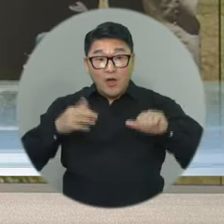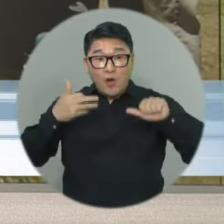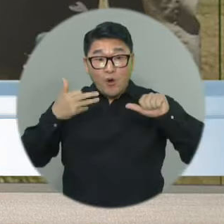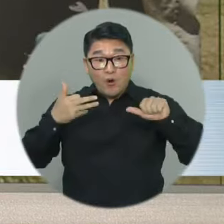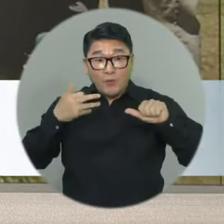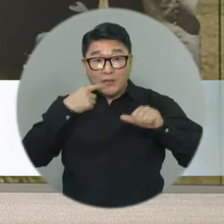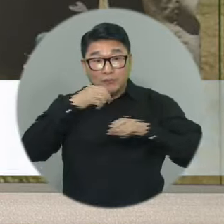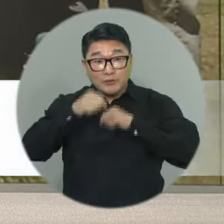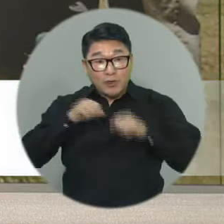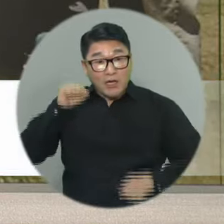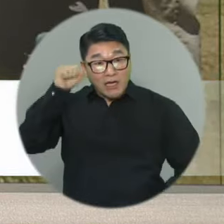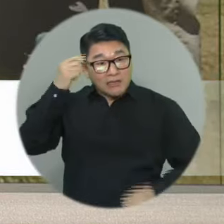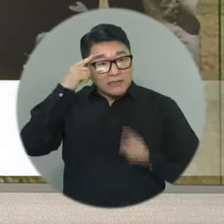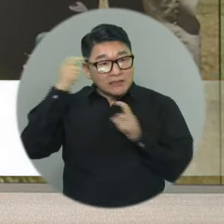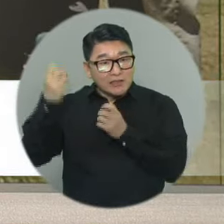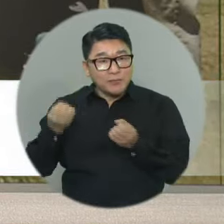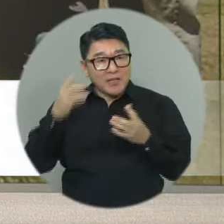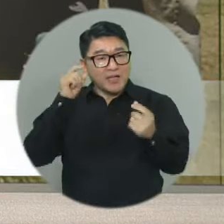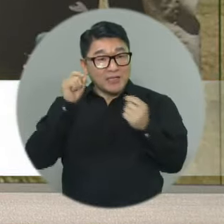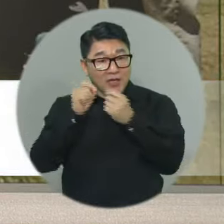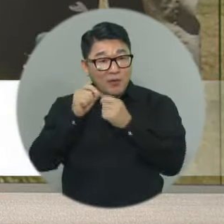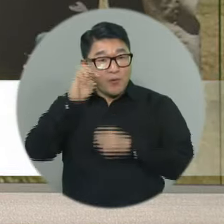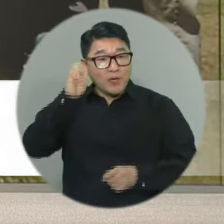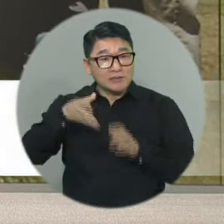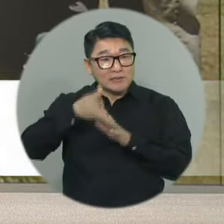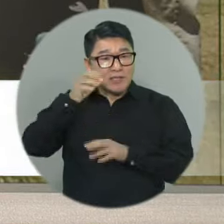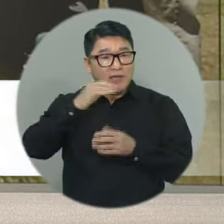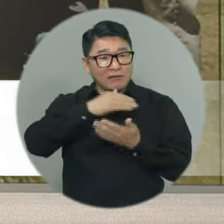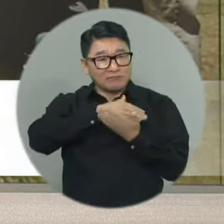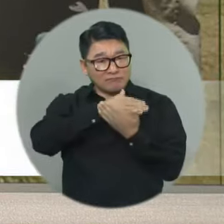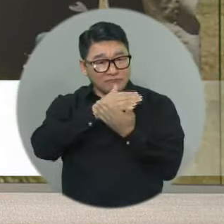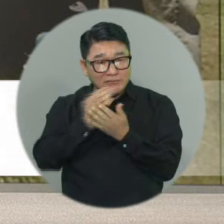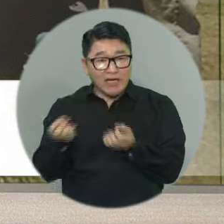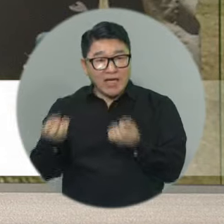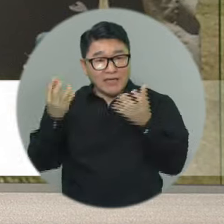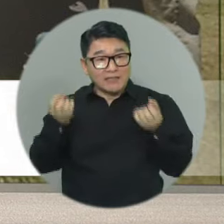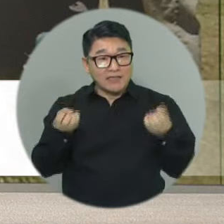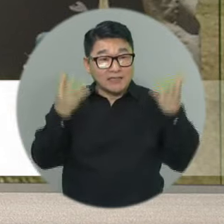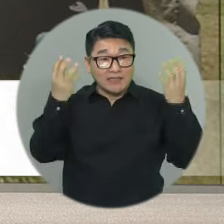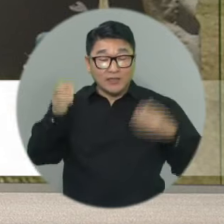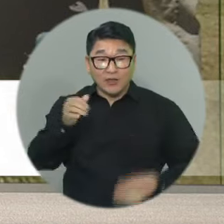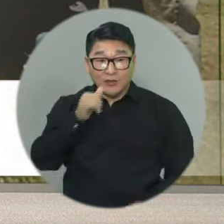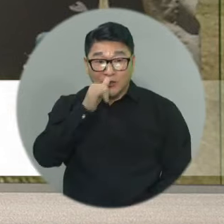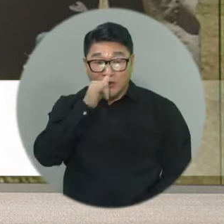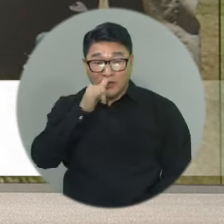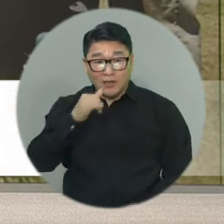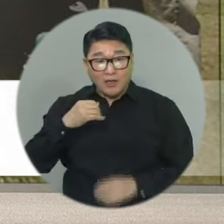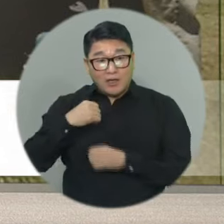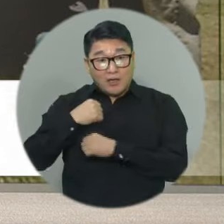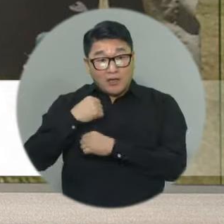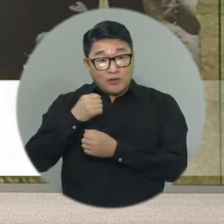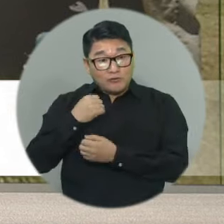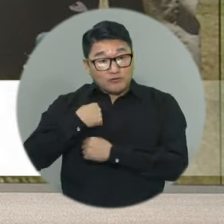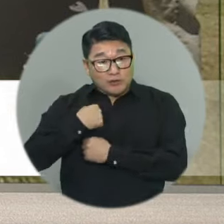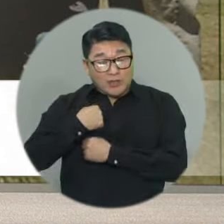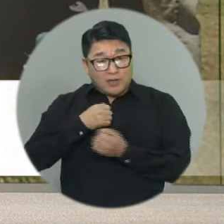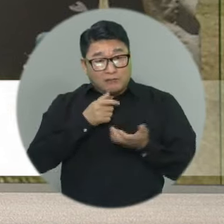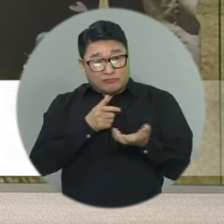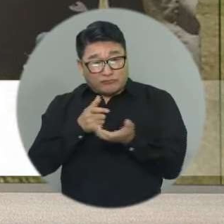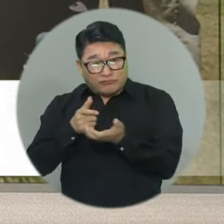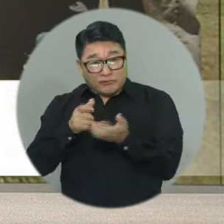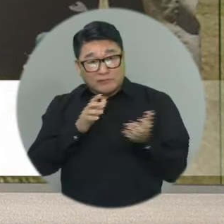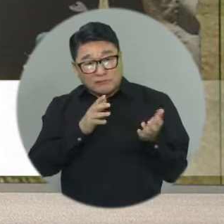5.18 민주화운동 기념일을 앞두고 광주 시내 곳곳에서 다양한 행사가 열리고 있습니다. 계엄군에게 희생당한